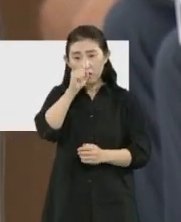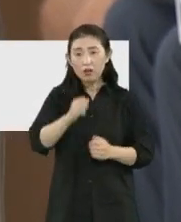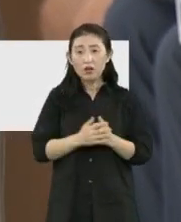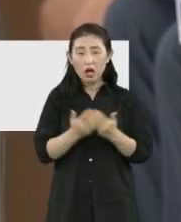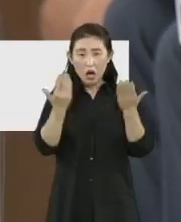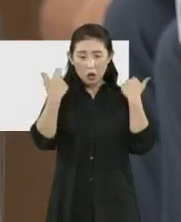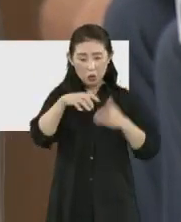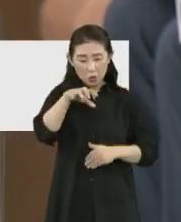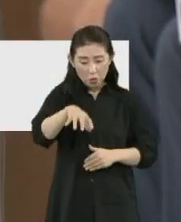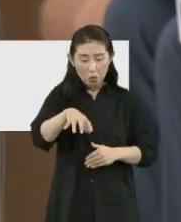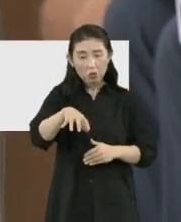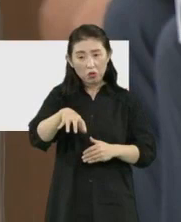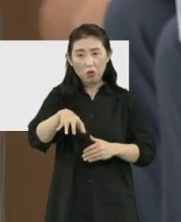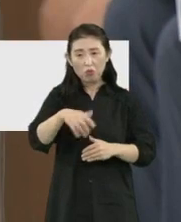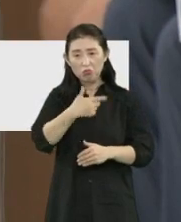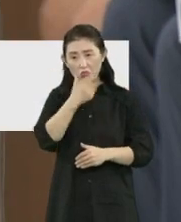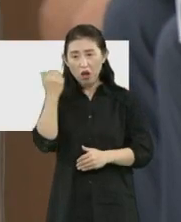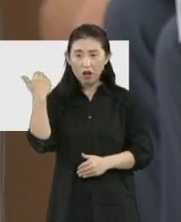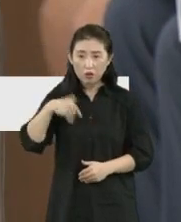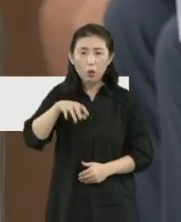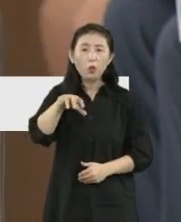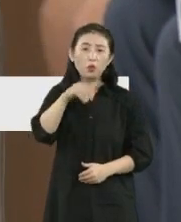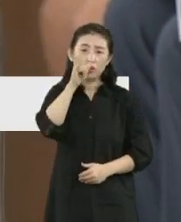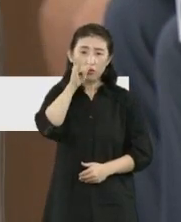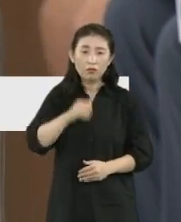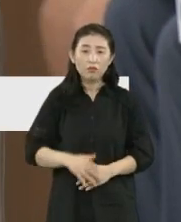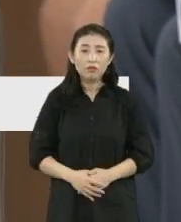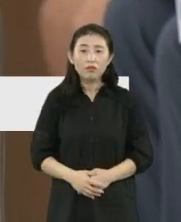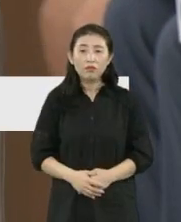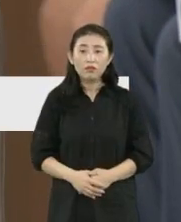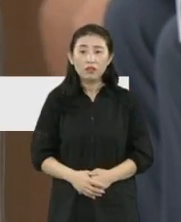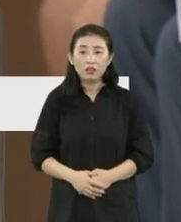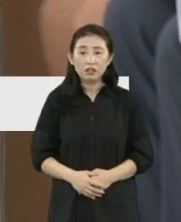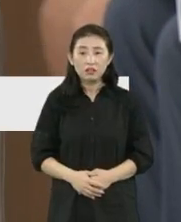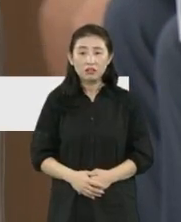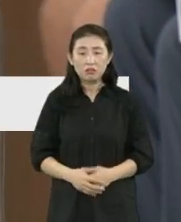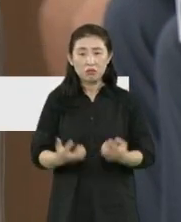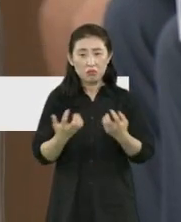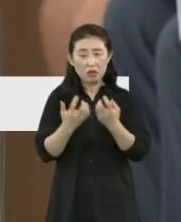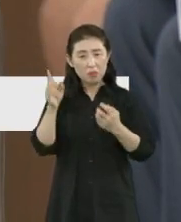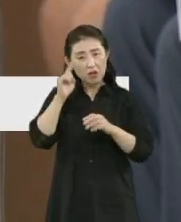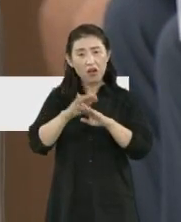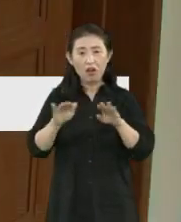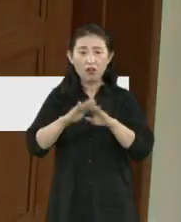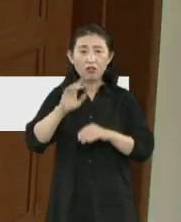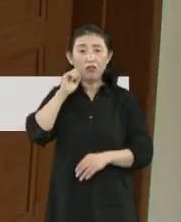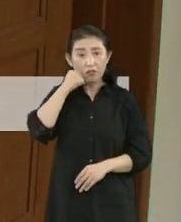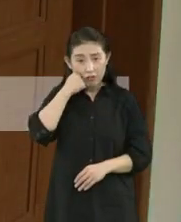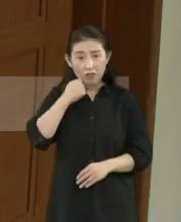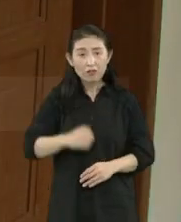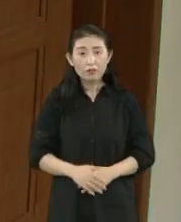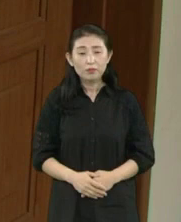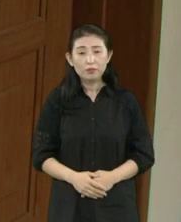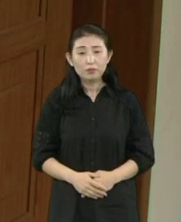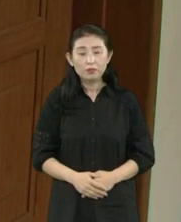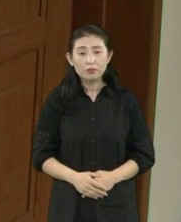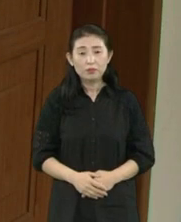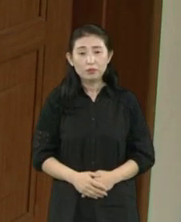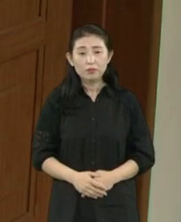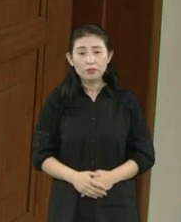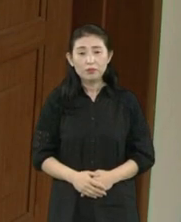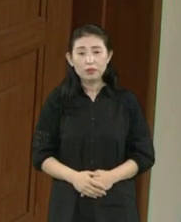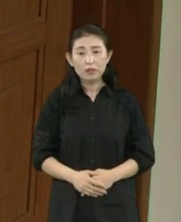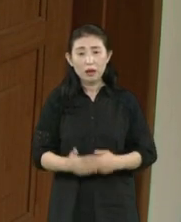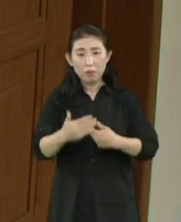공간이 부족한 그런 학교들이 있습니다. 그래서 사실 그 좀 해소가 어려운 부분이 있습니다.